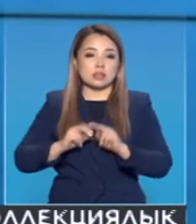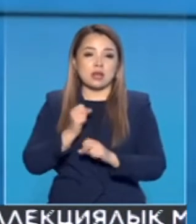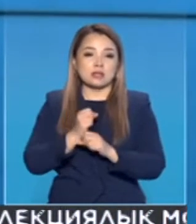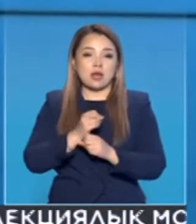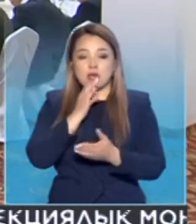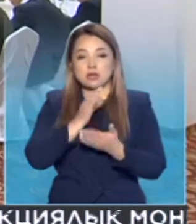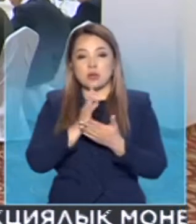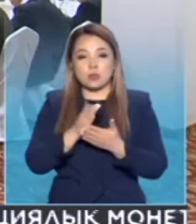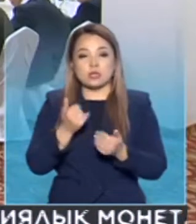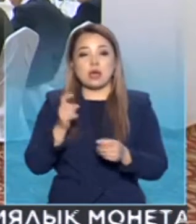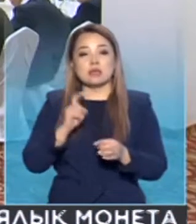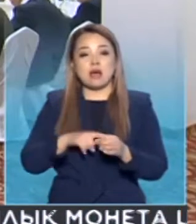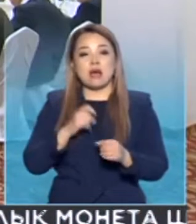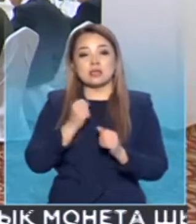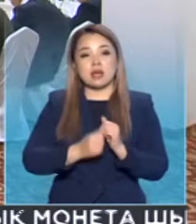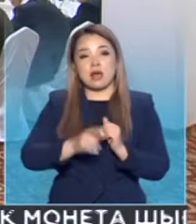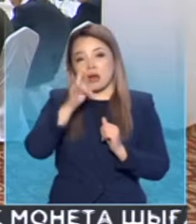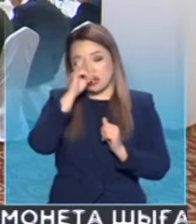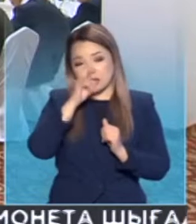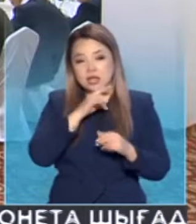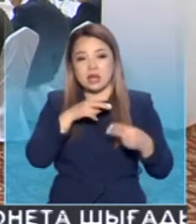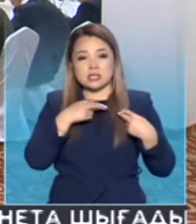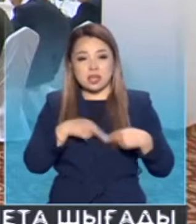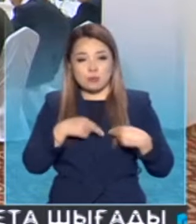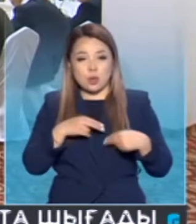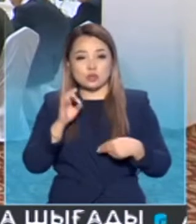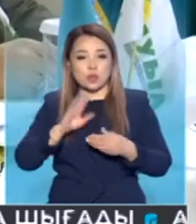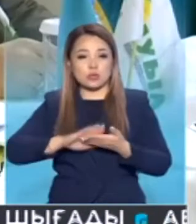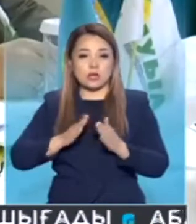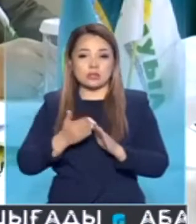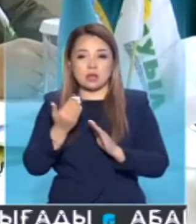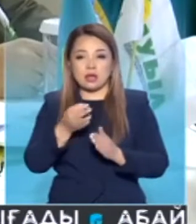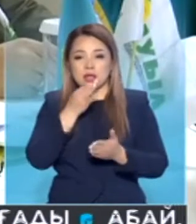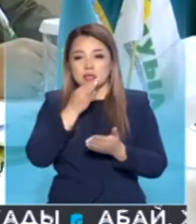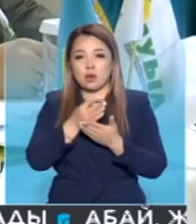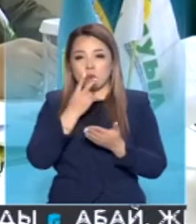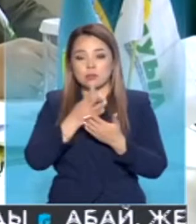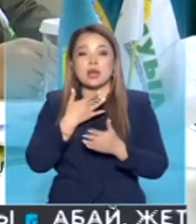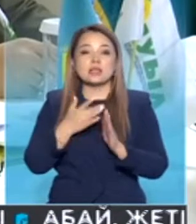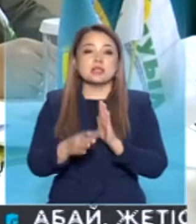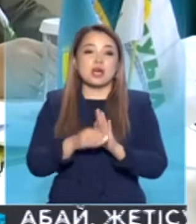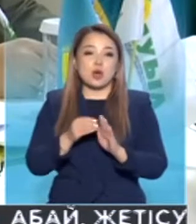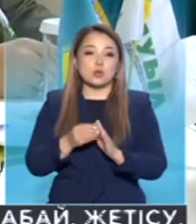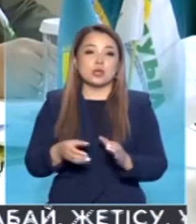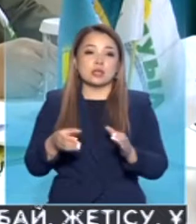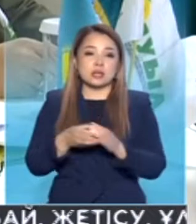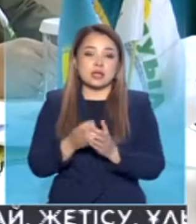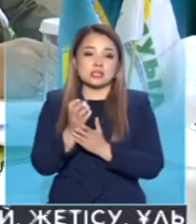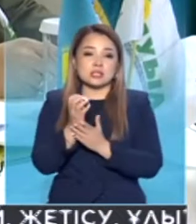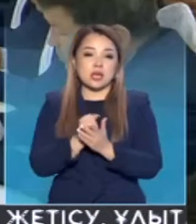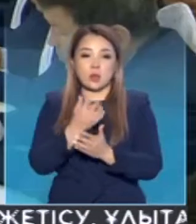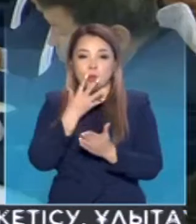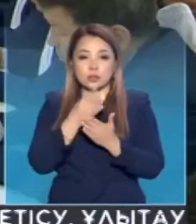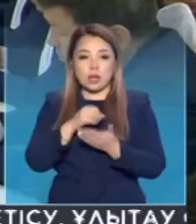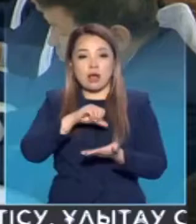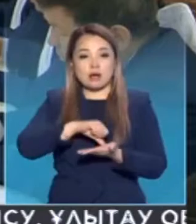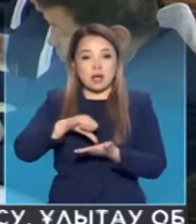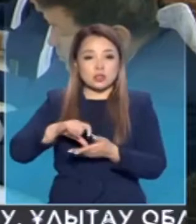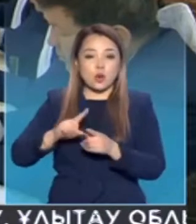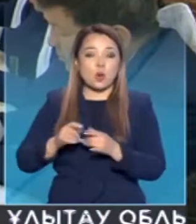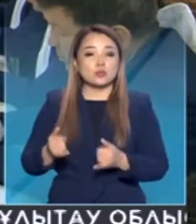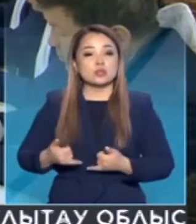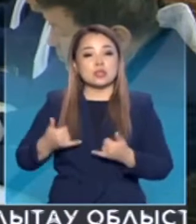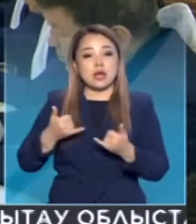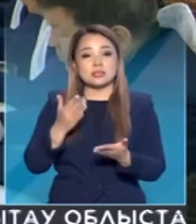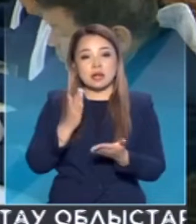қалыптастырады. Оған тіркелген әрбір қазақстандық еңбегі мен әлеуетін көрсетіп, алдағы сайлау науқанында партиялық резервке өздерін кандидат ретінде